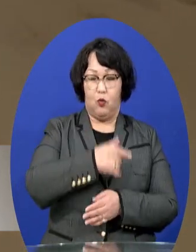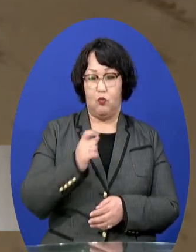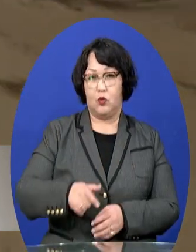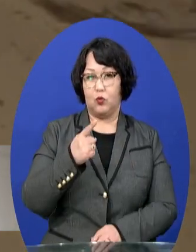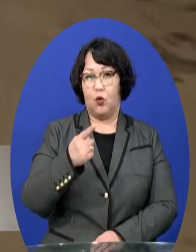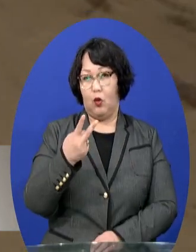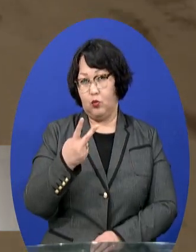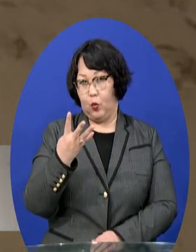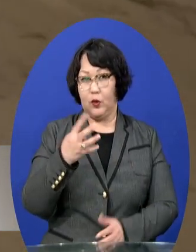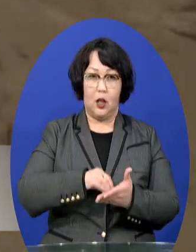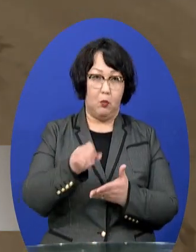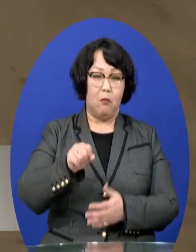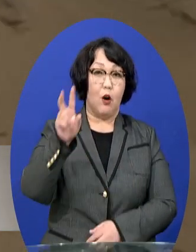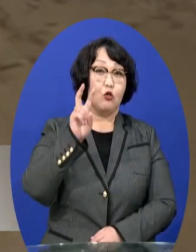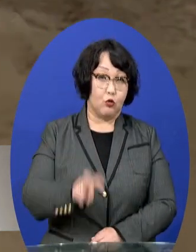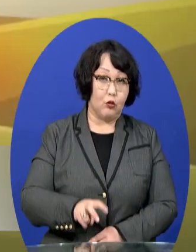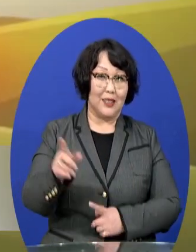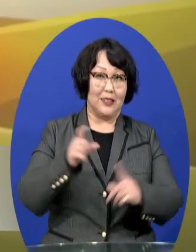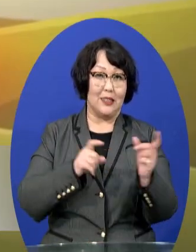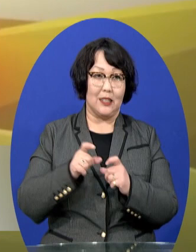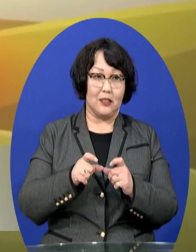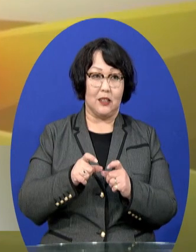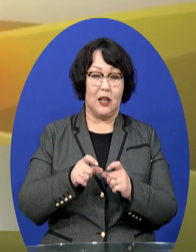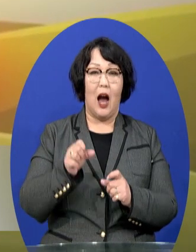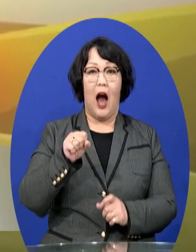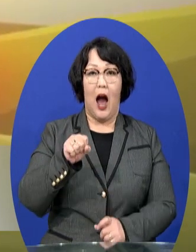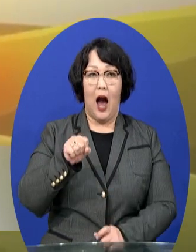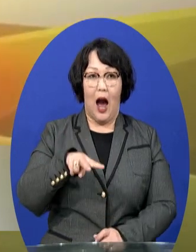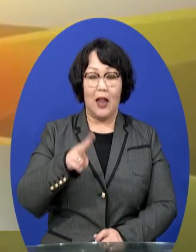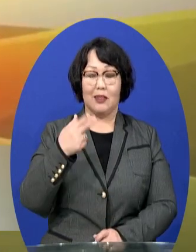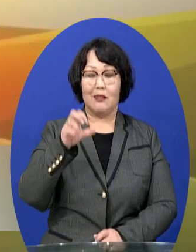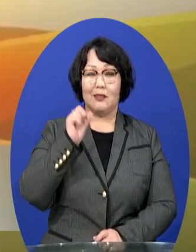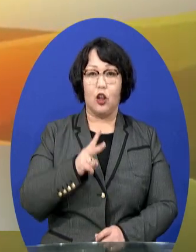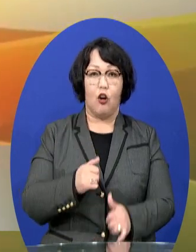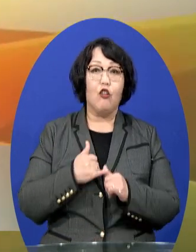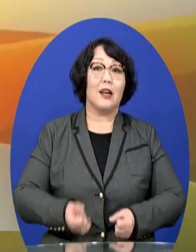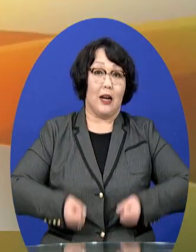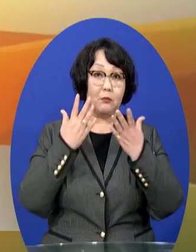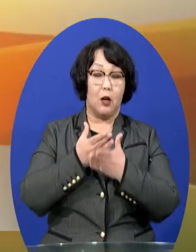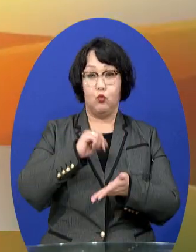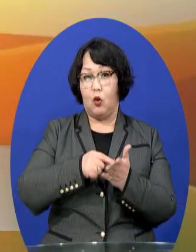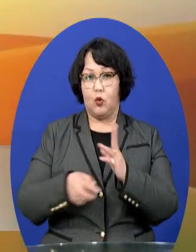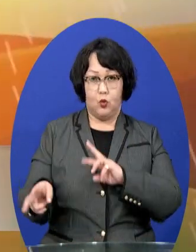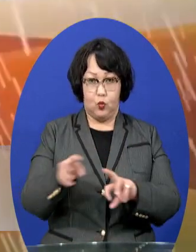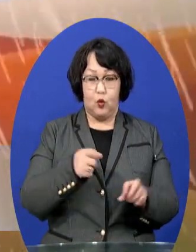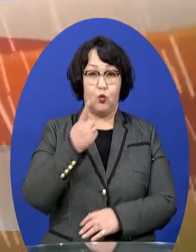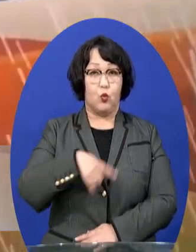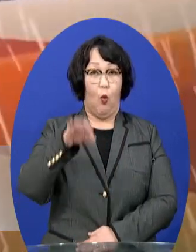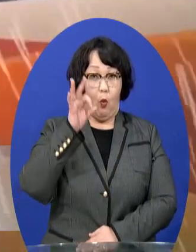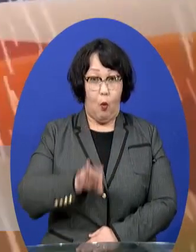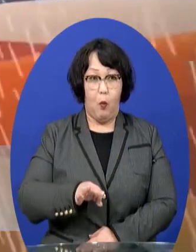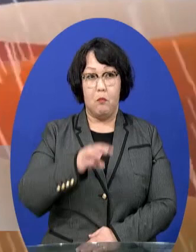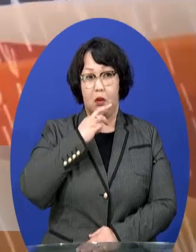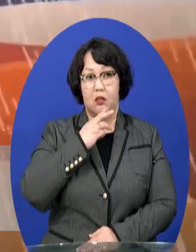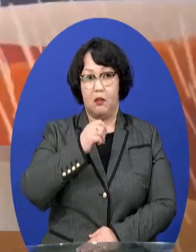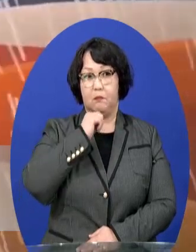124 тэрбум Америк долларын эдийн засгийн алдагдал хүлээсэн юм байна. Мөн энэхүү тооцоо судалгаа бүрэн гүйцэд мэдээлэл бус